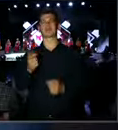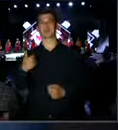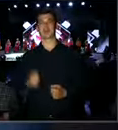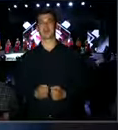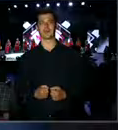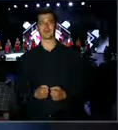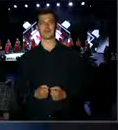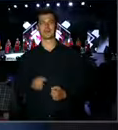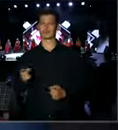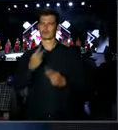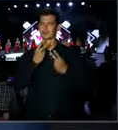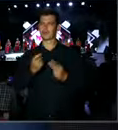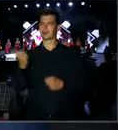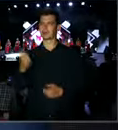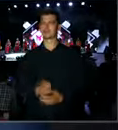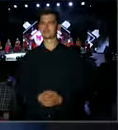temat. Proszę posłuchać.